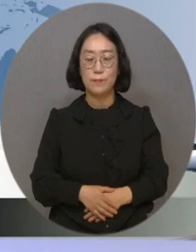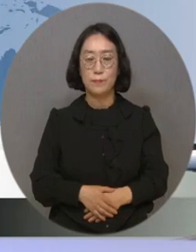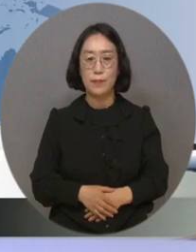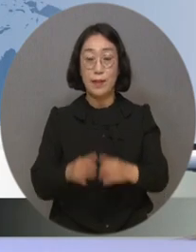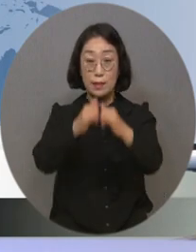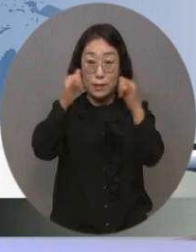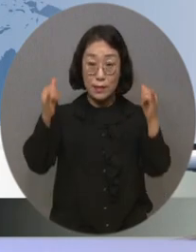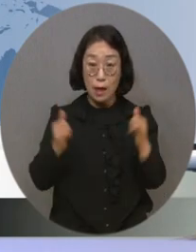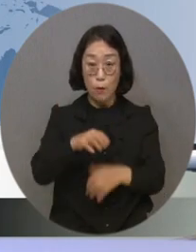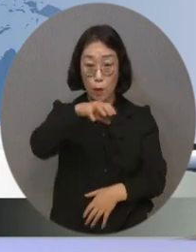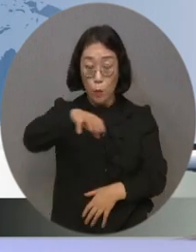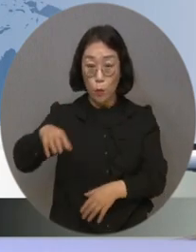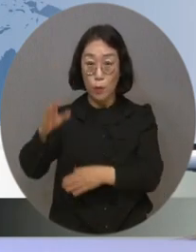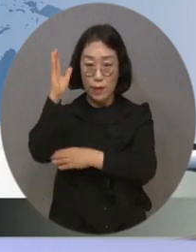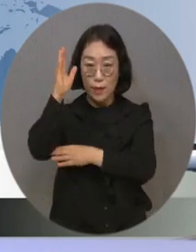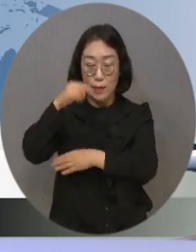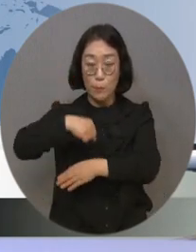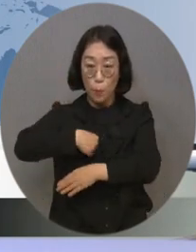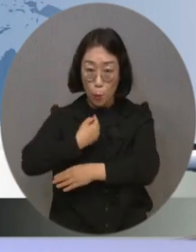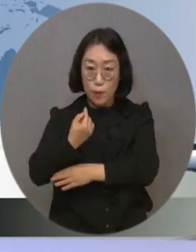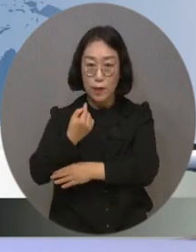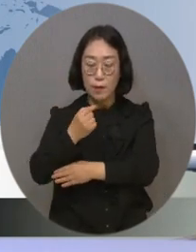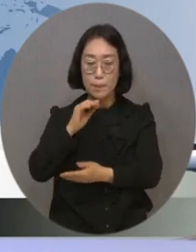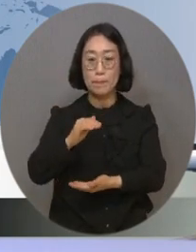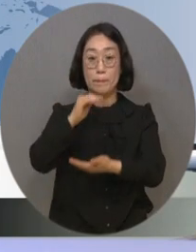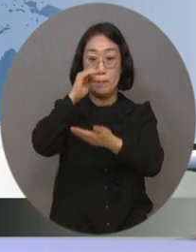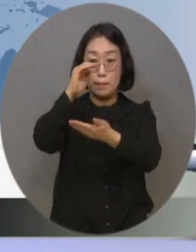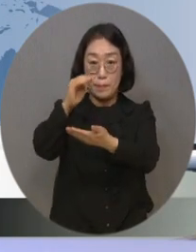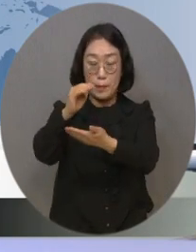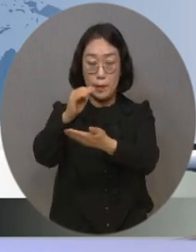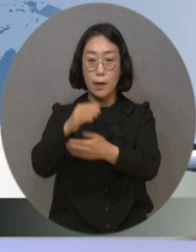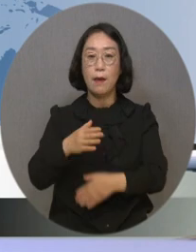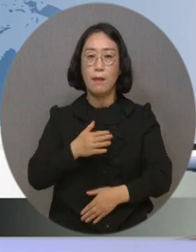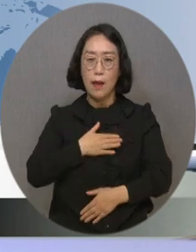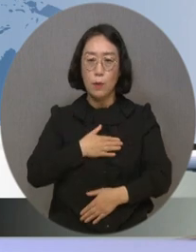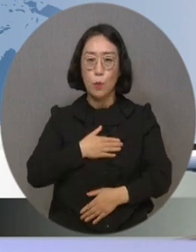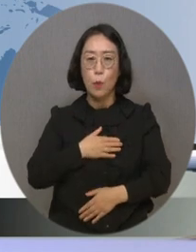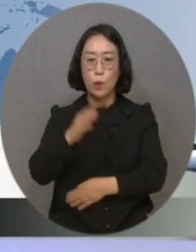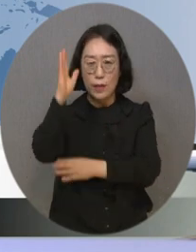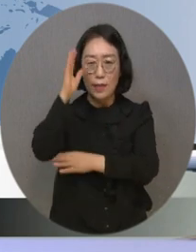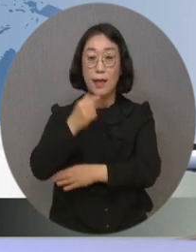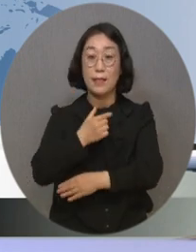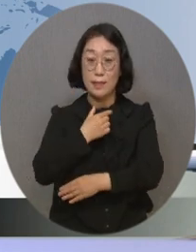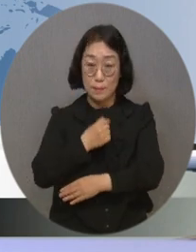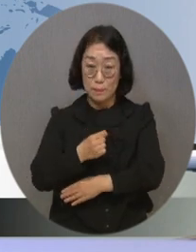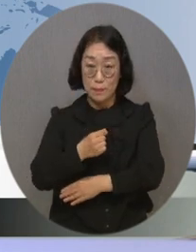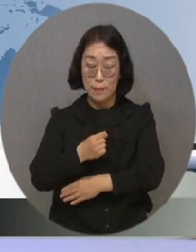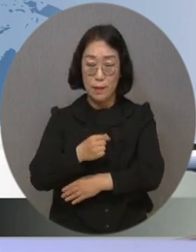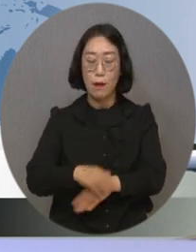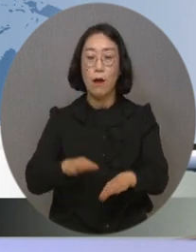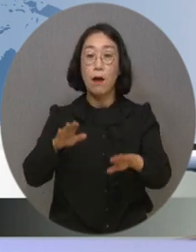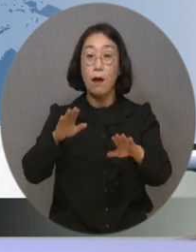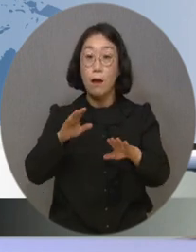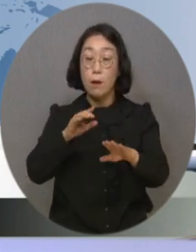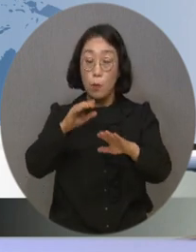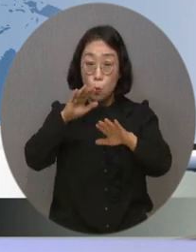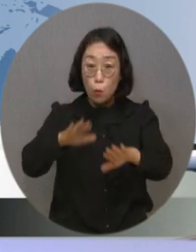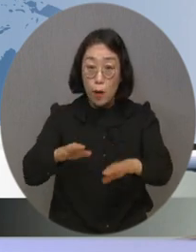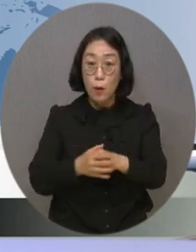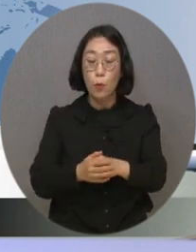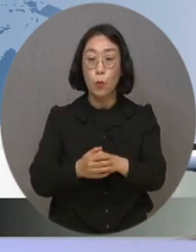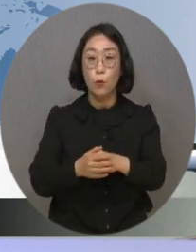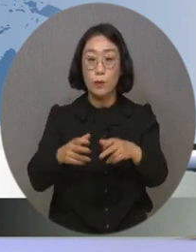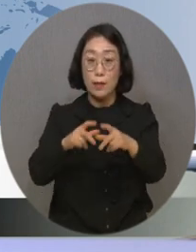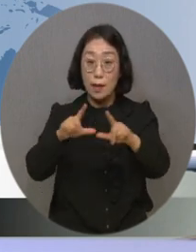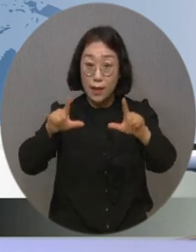우리 사회 곳곳의 이야기를 사연과 제보로 직접 만나보는 나도 말 좀 합시다입니다. 올해로 장애인의 날은